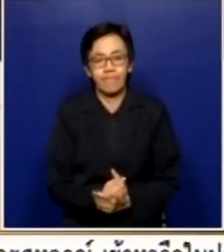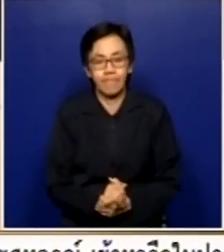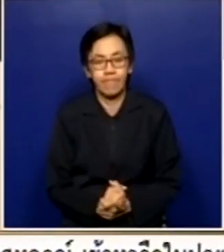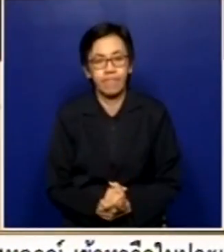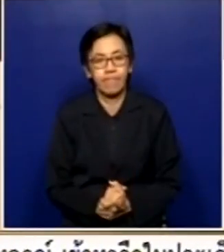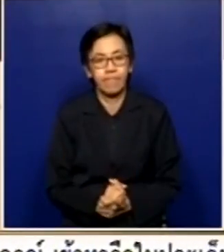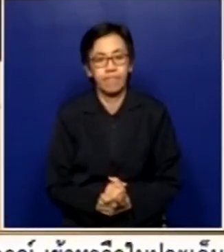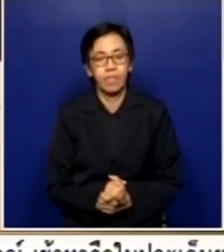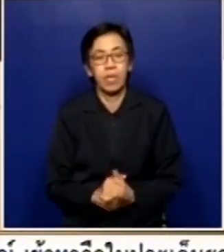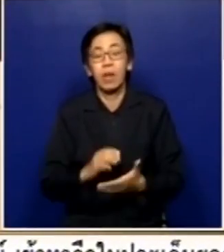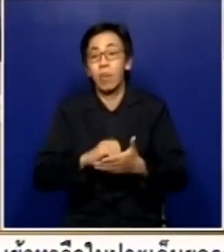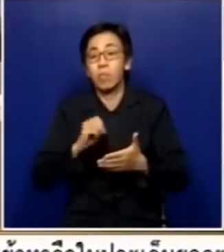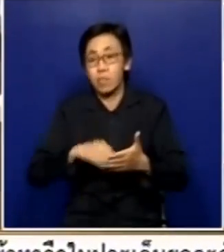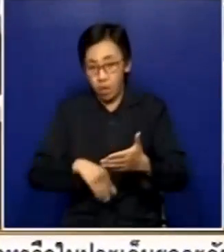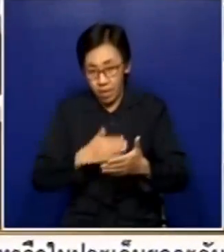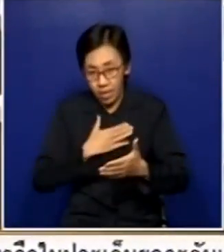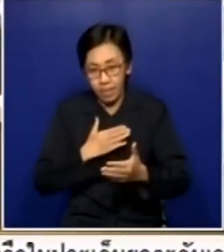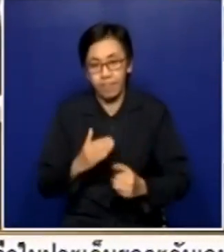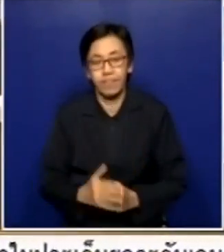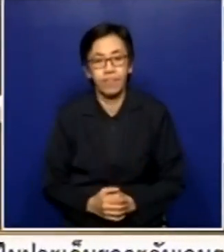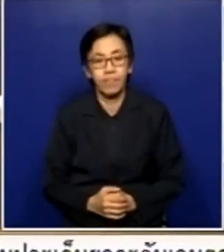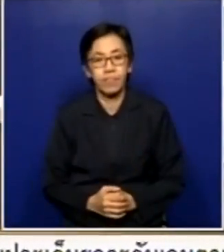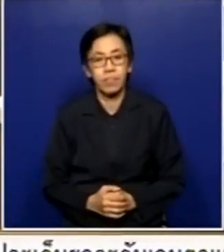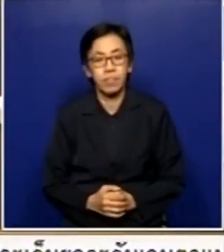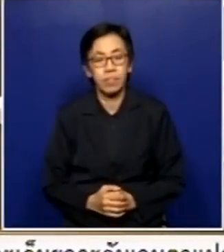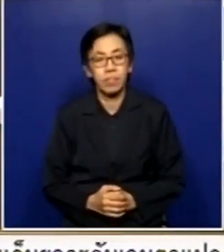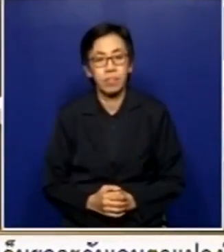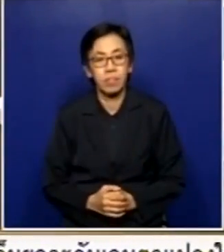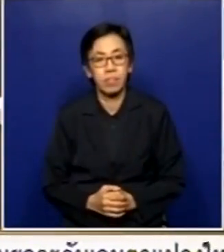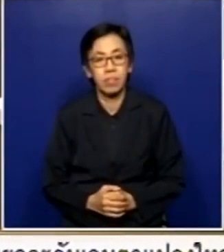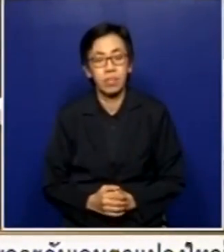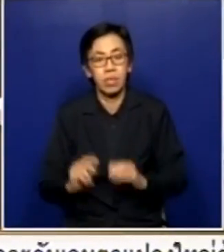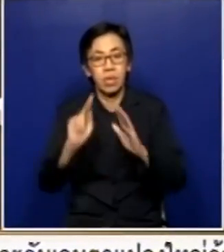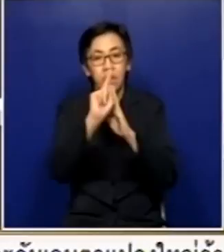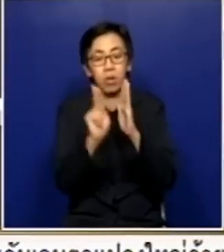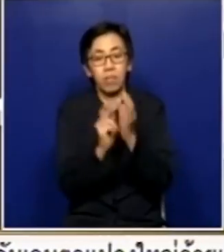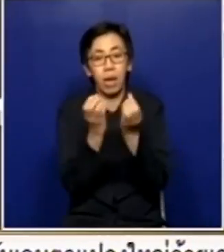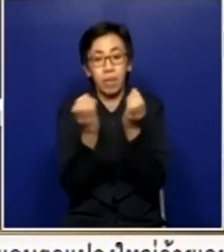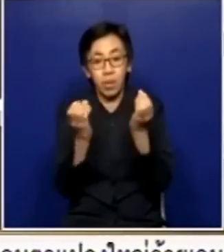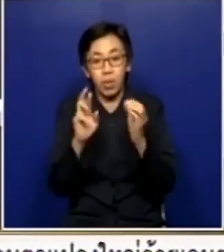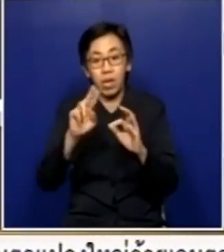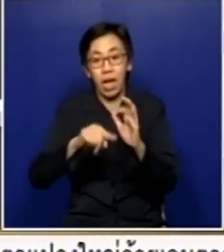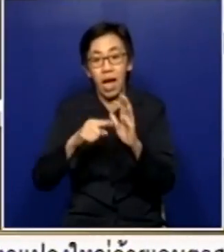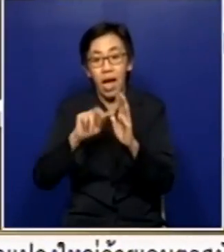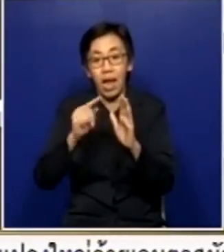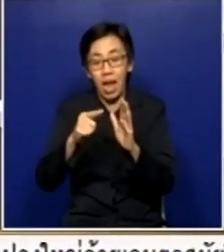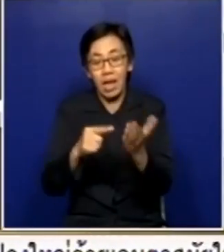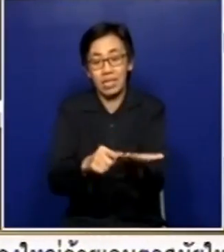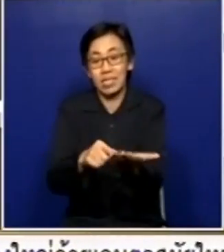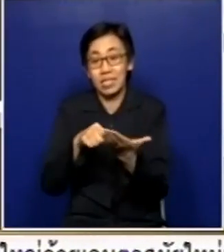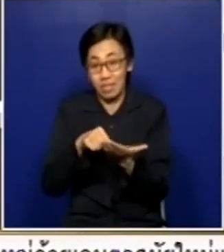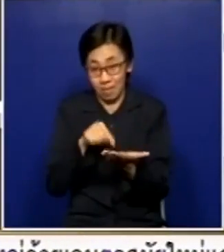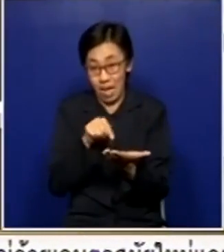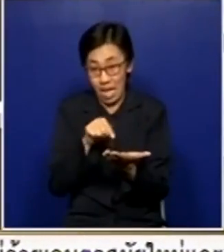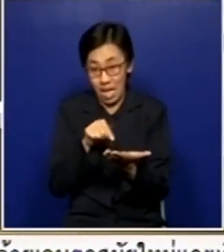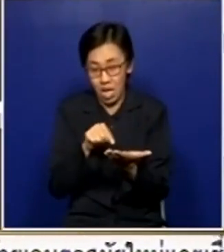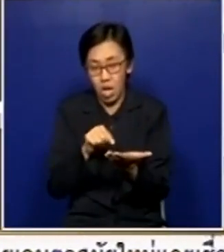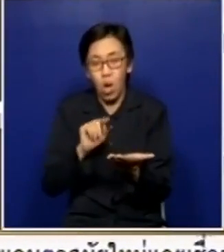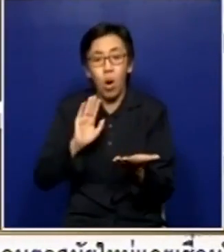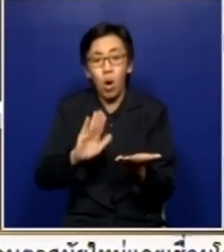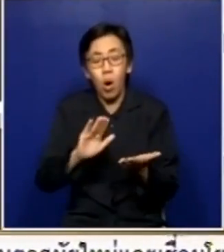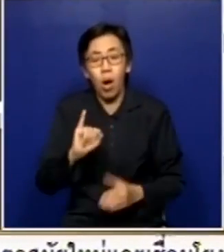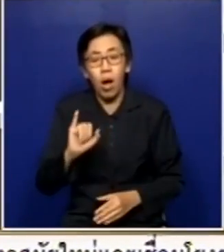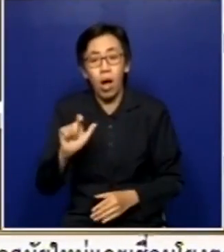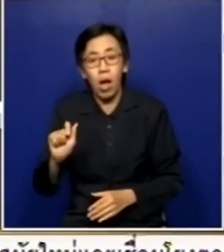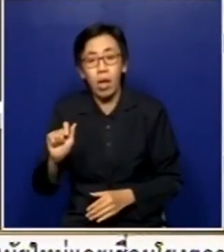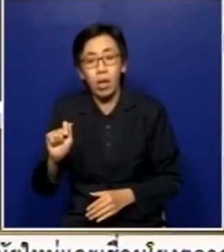ที่กระทบและร่างแก้ไขรัฐมนูนขอไงรอนั้นห่อหมกเม็ด